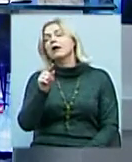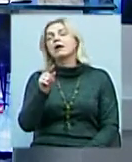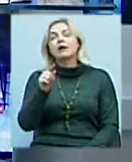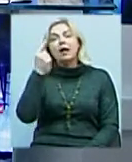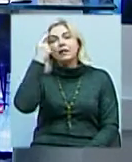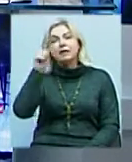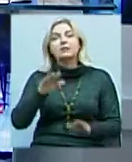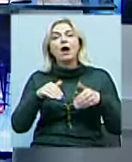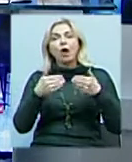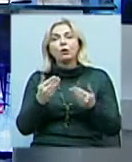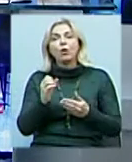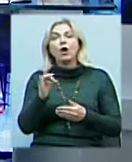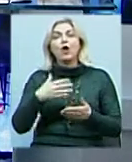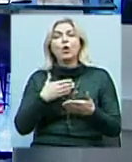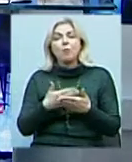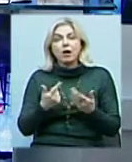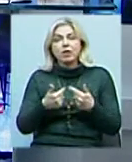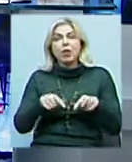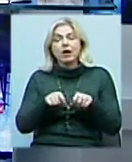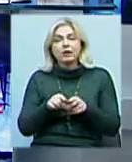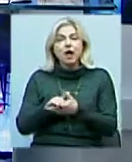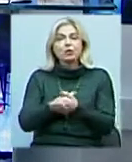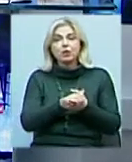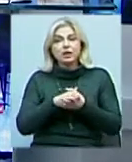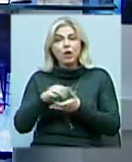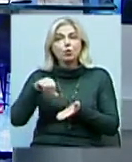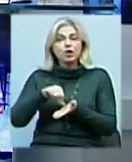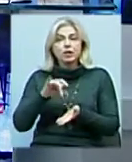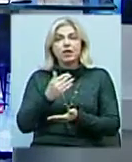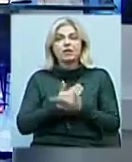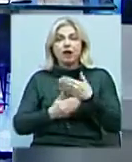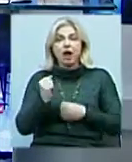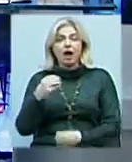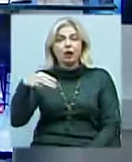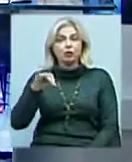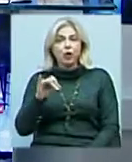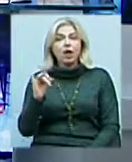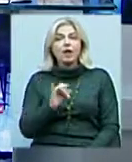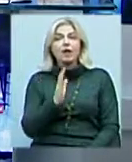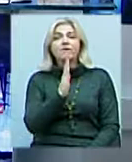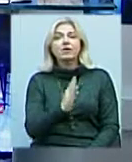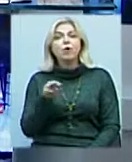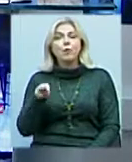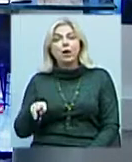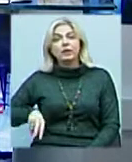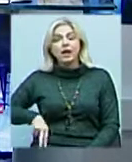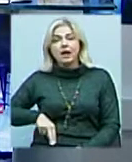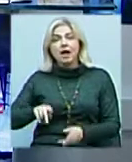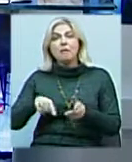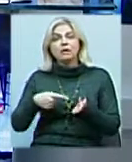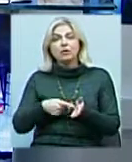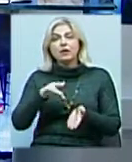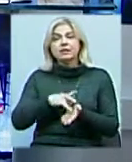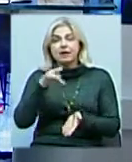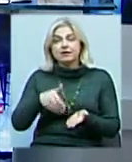голови громадської організації Асоціації учасників та інвалідів АТО, та Віктор Мойсі, директор Миколаївського міського центру